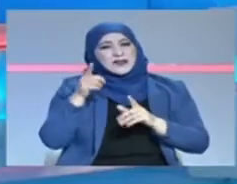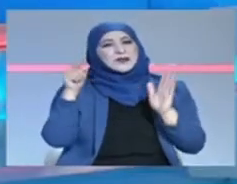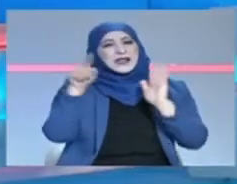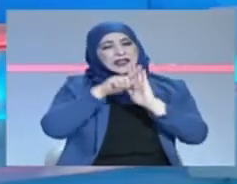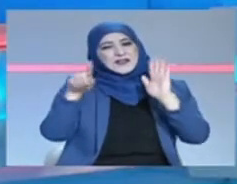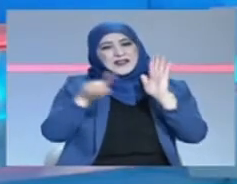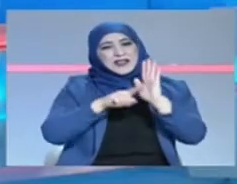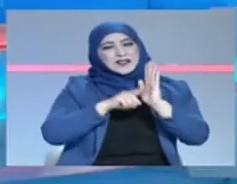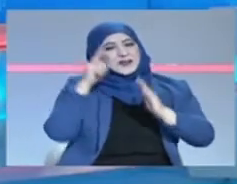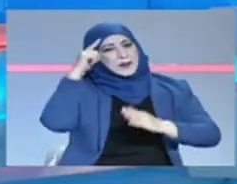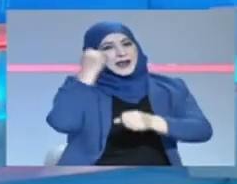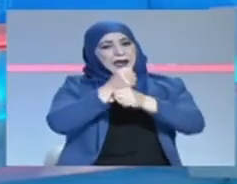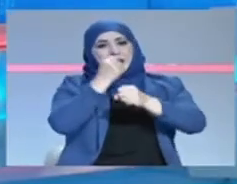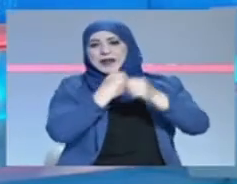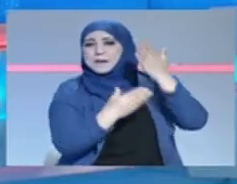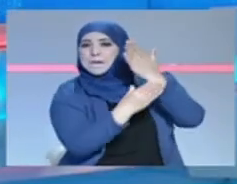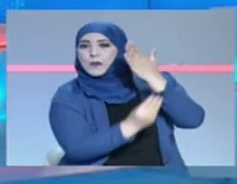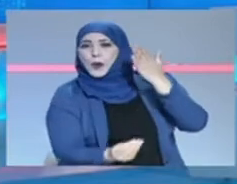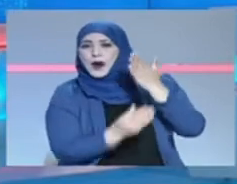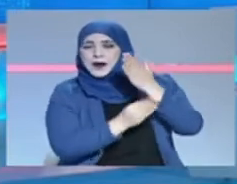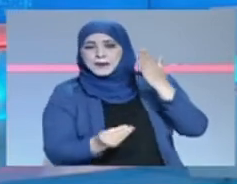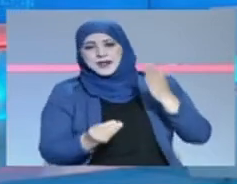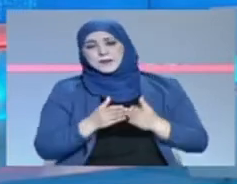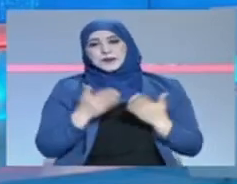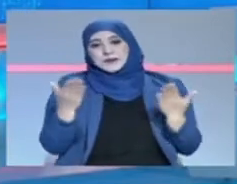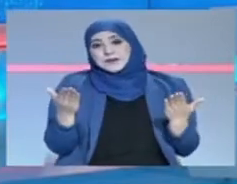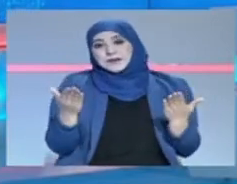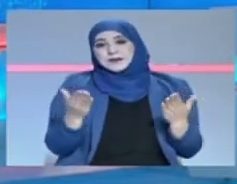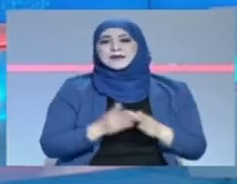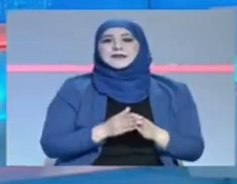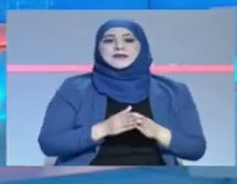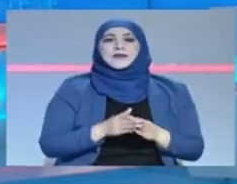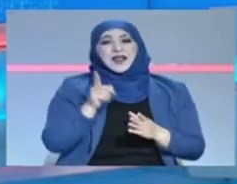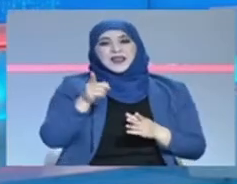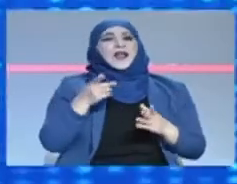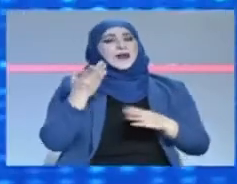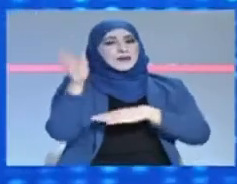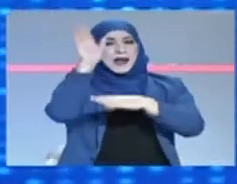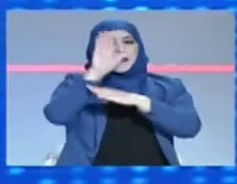سمعة وشرف مهنة المحاماة إحدى جناحي العدالة.